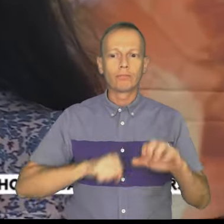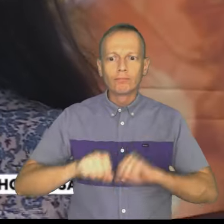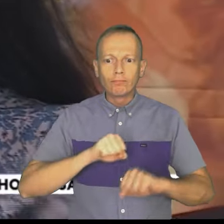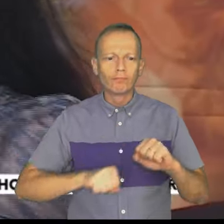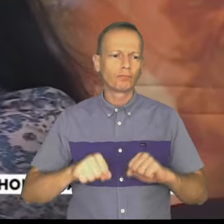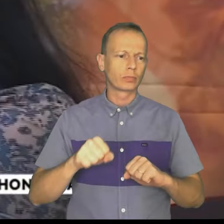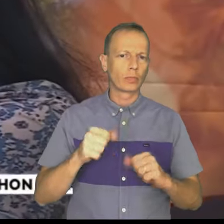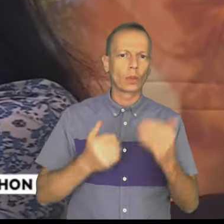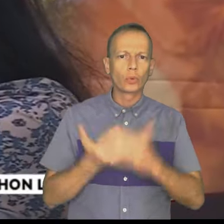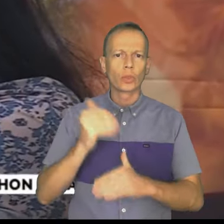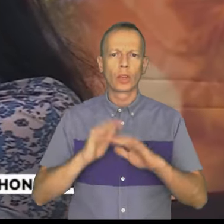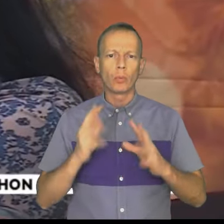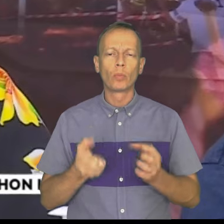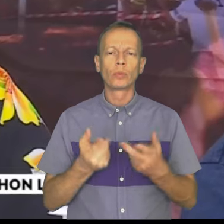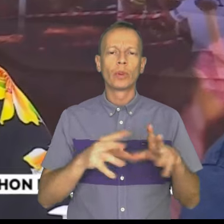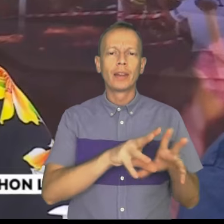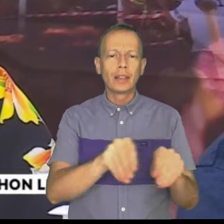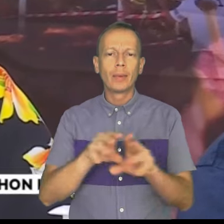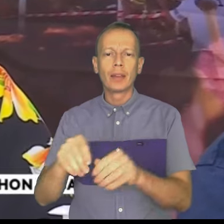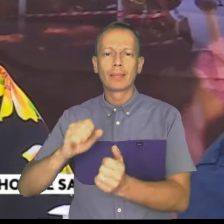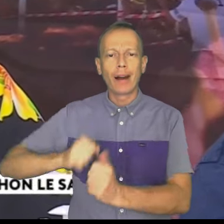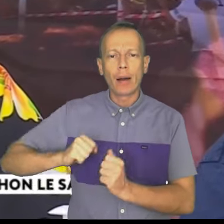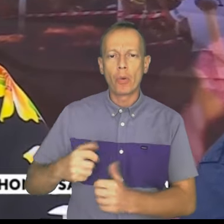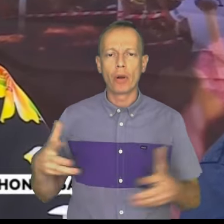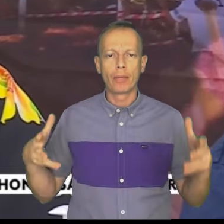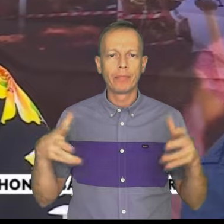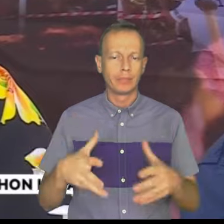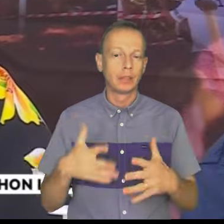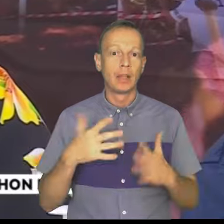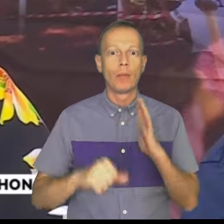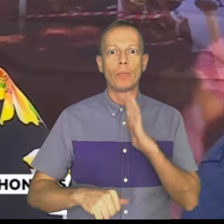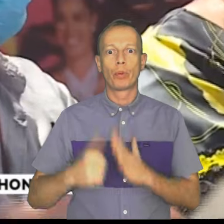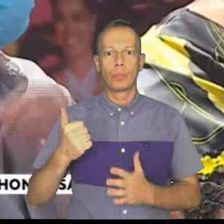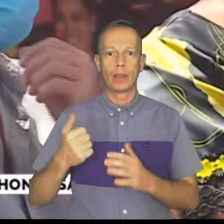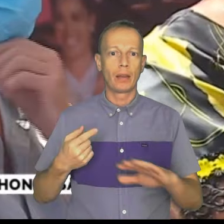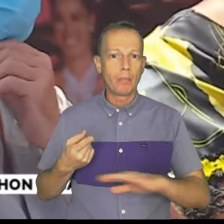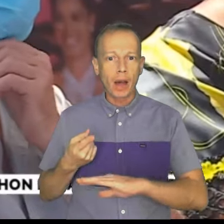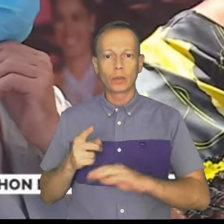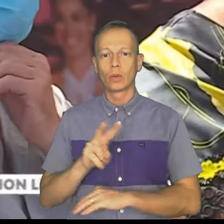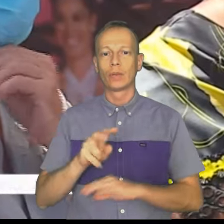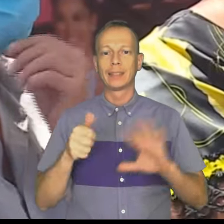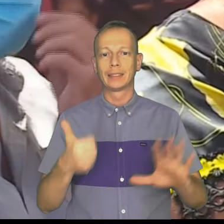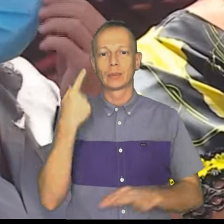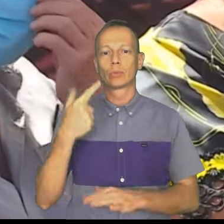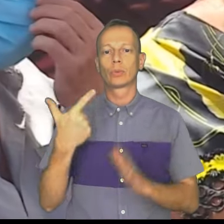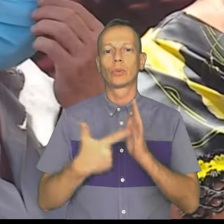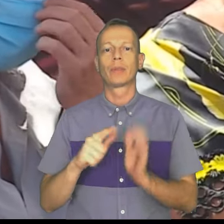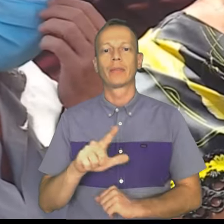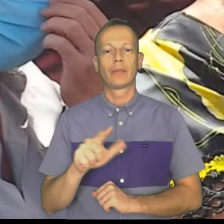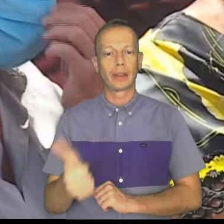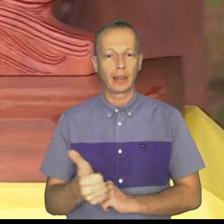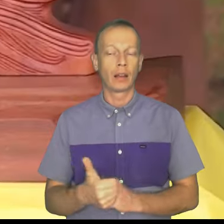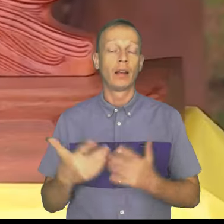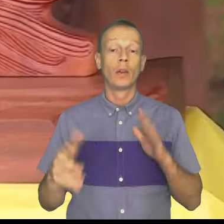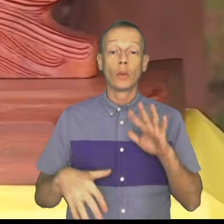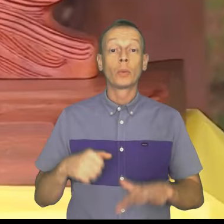accueillir plusieurs équipes de rameurs. Je rappelle qu'il s'agit du premier marathon V6 de l'année 2021. Une